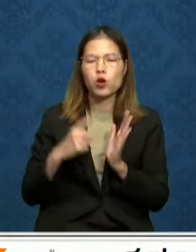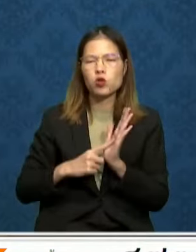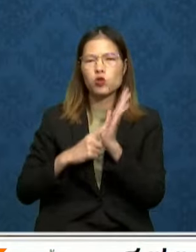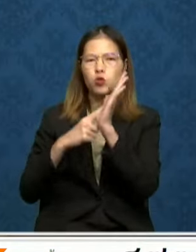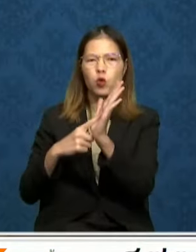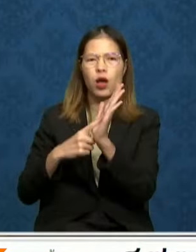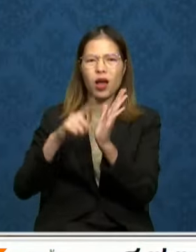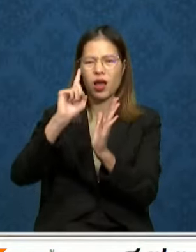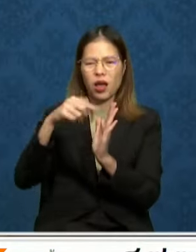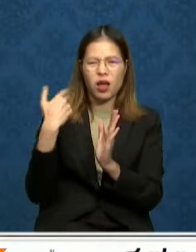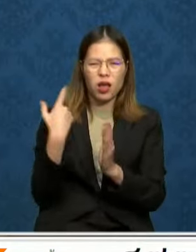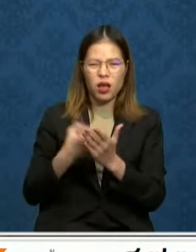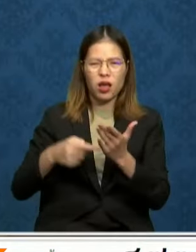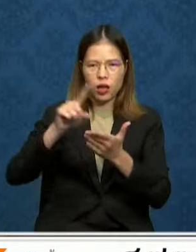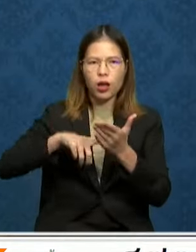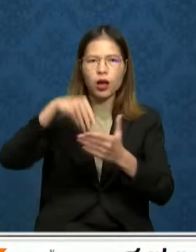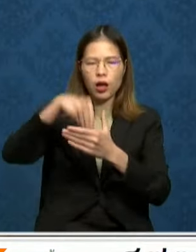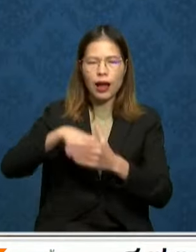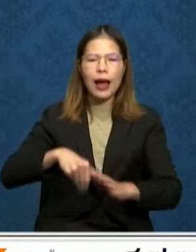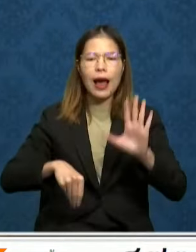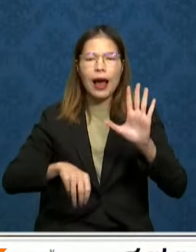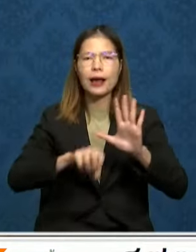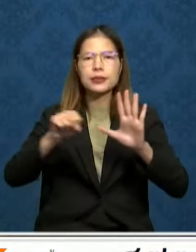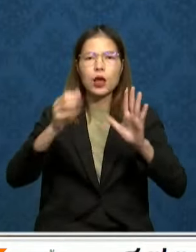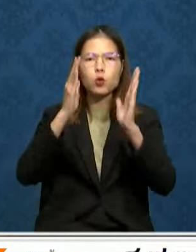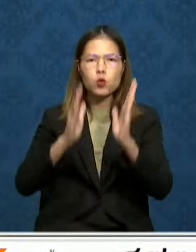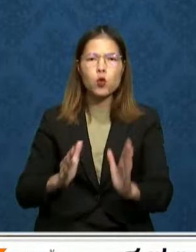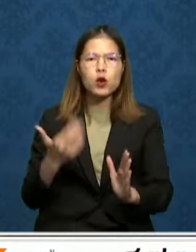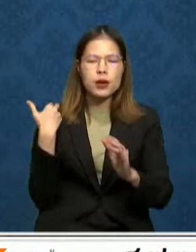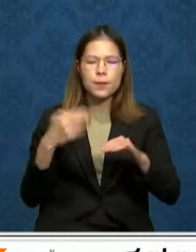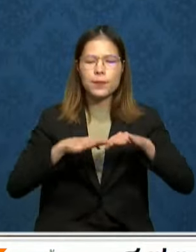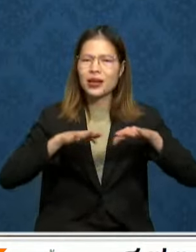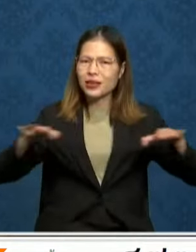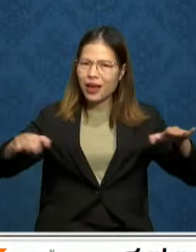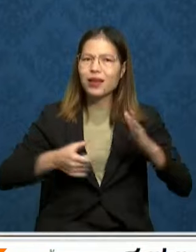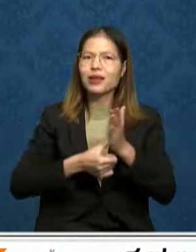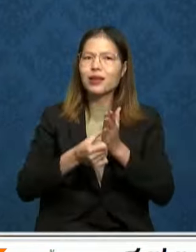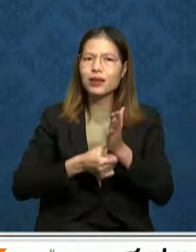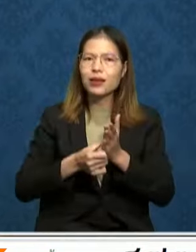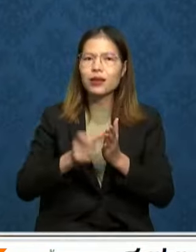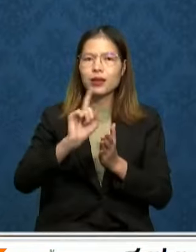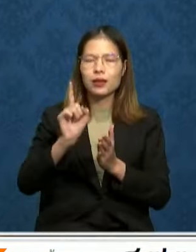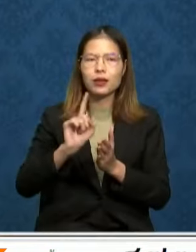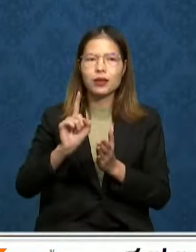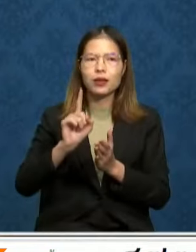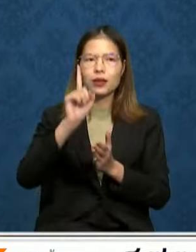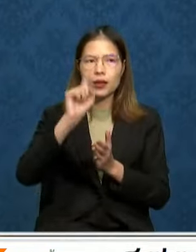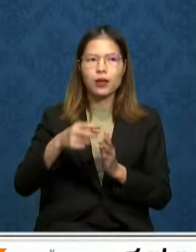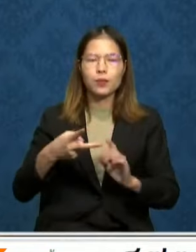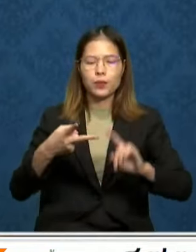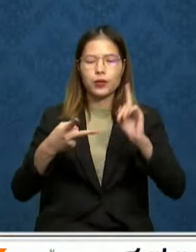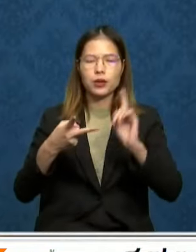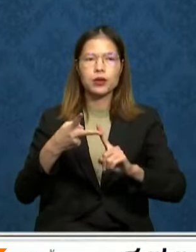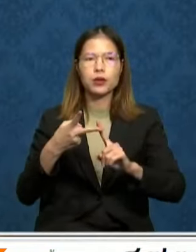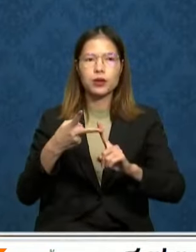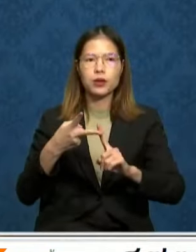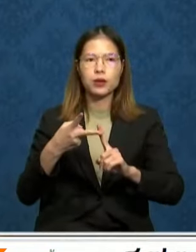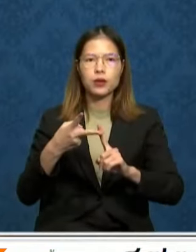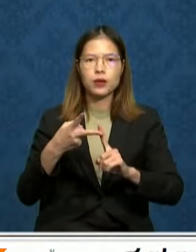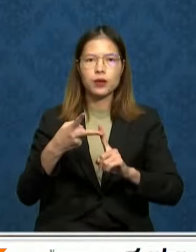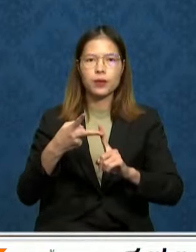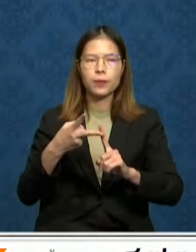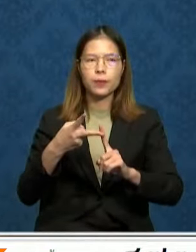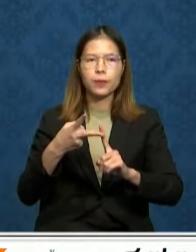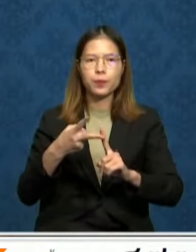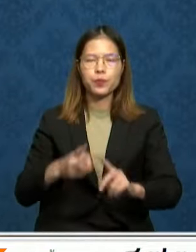ไอ้ที่คนมาลงคะแนน 500,000คนเ่ะถือว่าเป็นฐานในการแก้ไขอันนี้นะครับประเด็นที่ 2คือประเด็น